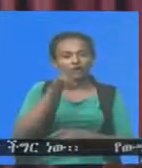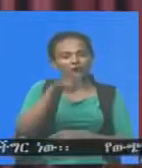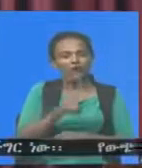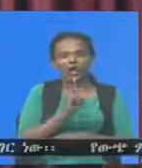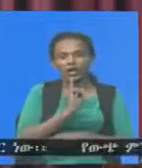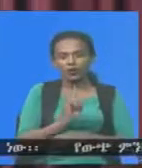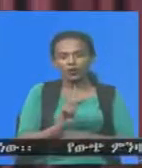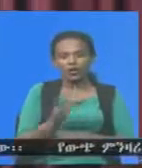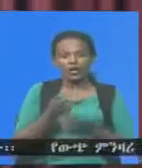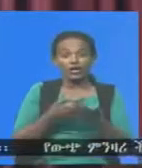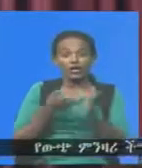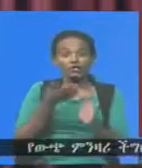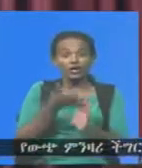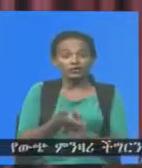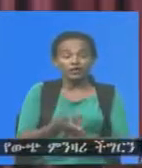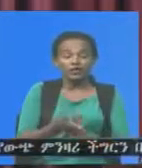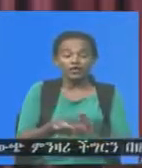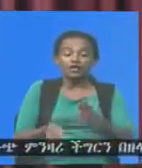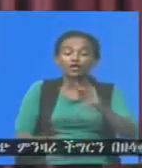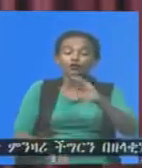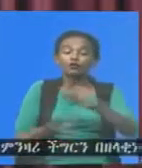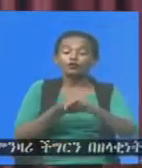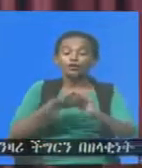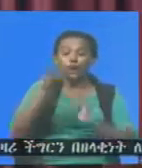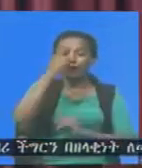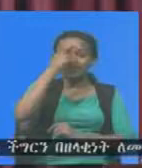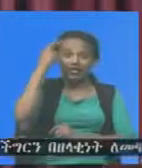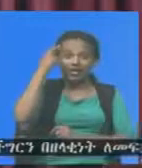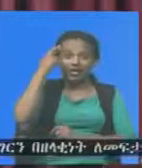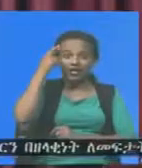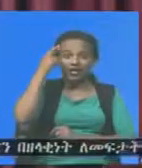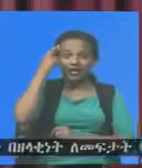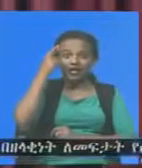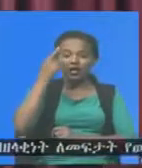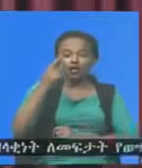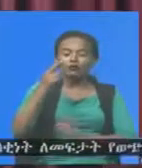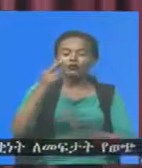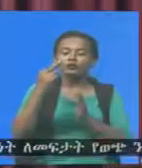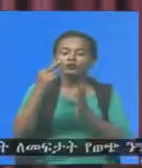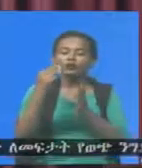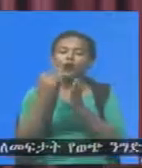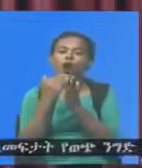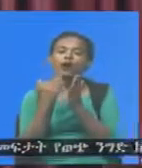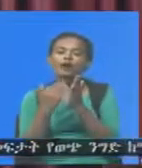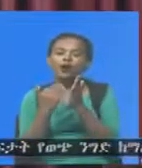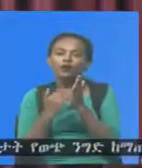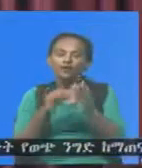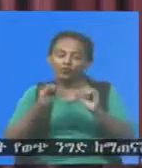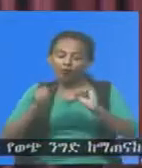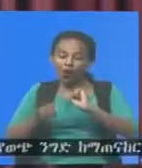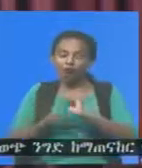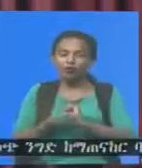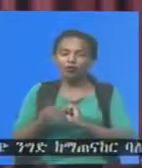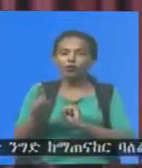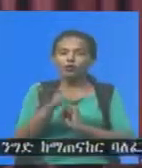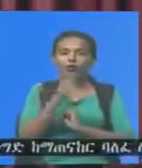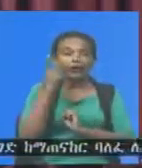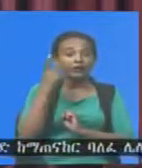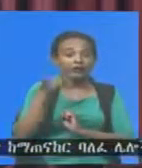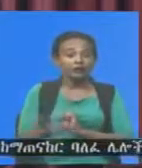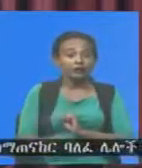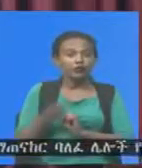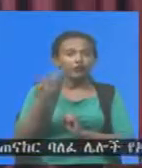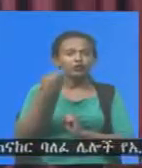አንጻር የሙስና መንስኤ መዋቅራዊ መሆኑን ማየት ተገቢ ነው። ላለፉት 10